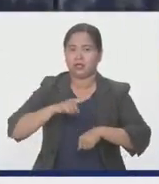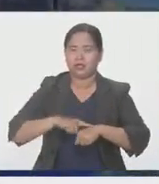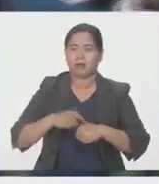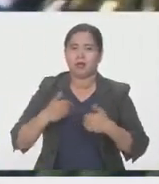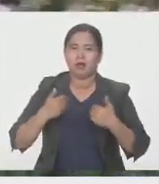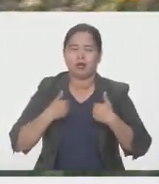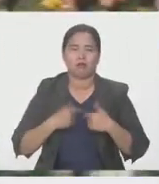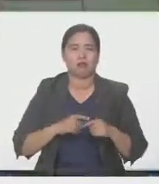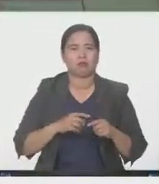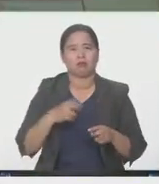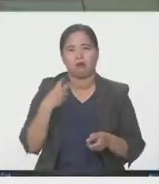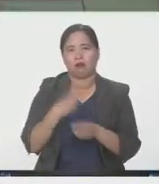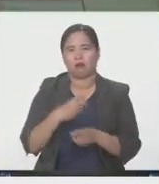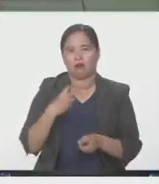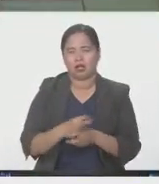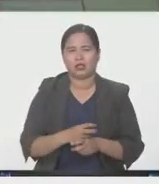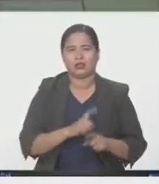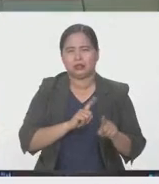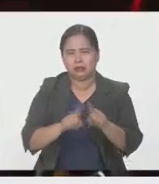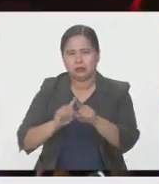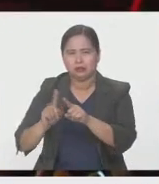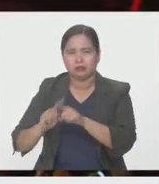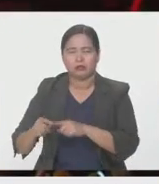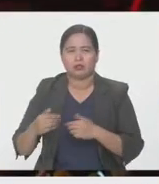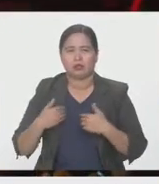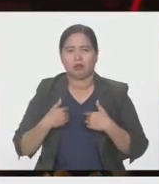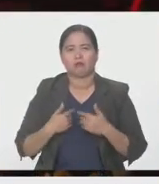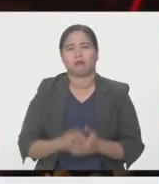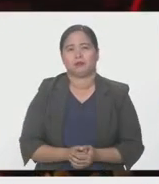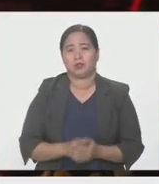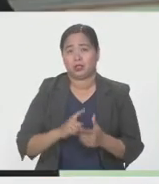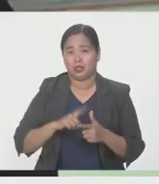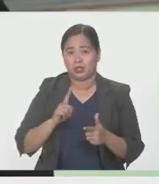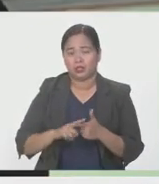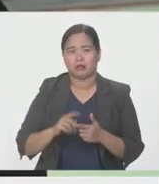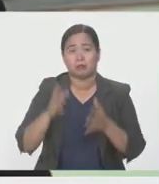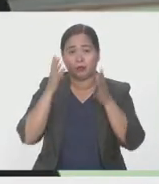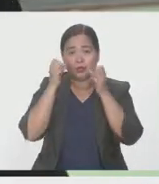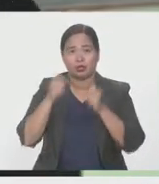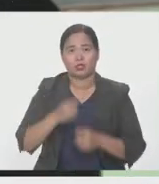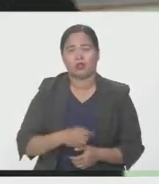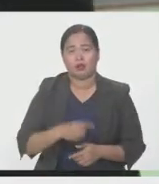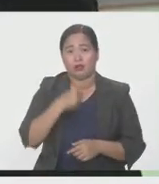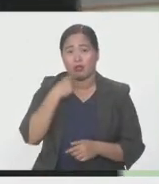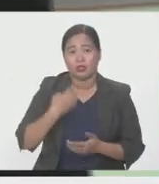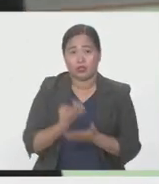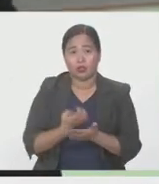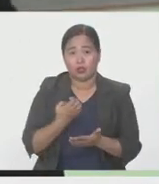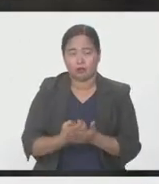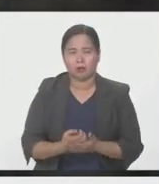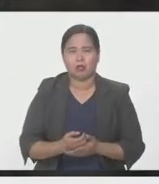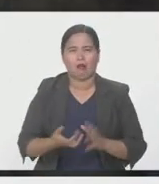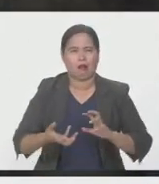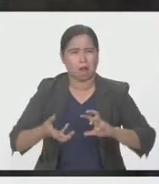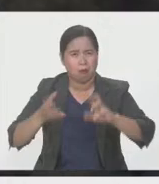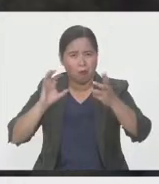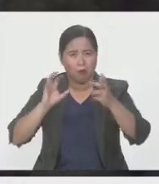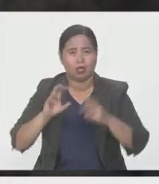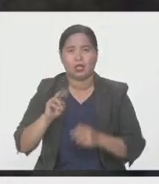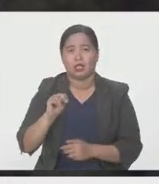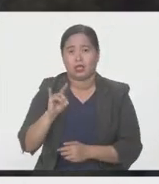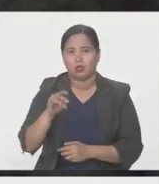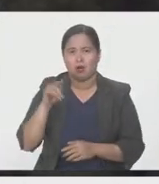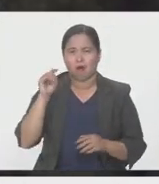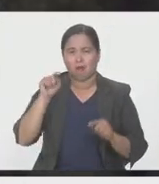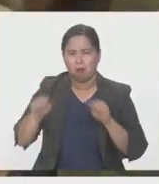facing terrorism and insurgency in the Caucasus. Putin was present when the Russian economy was in disarray and NATO was